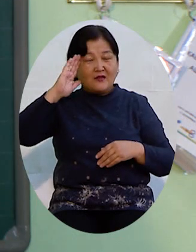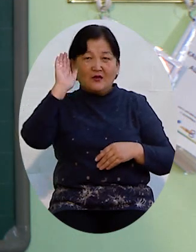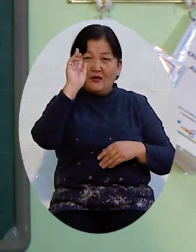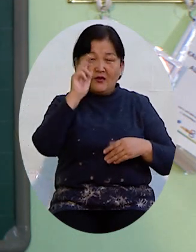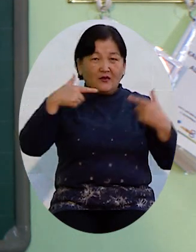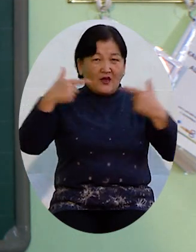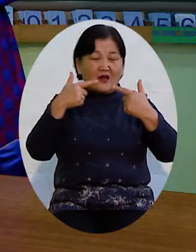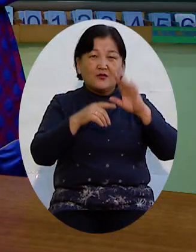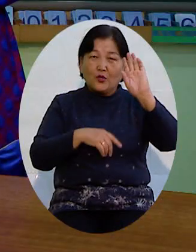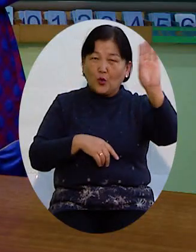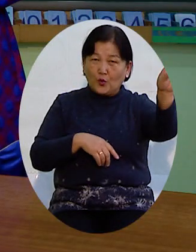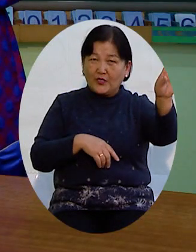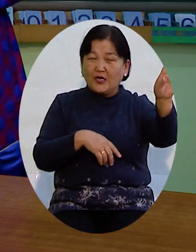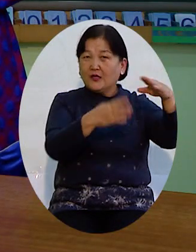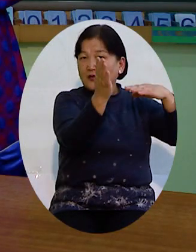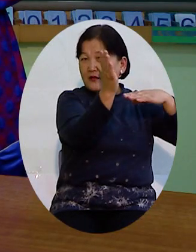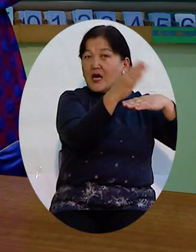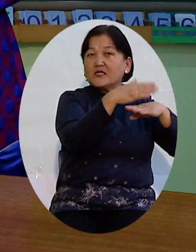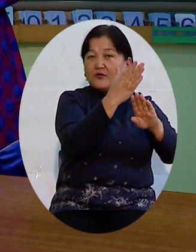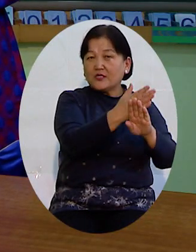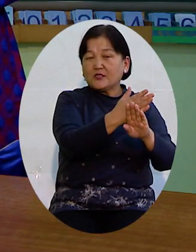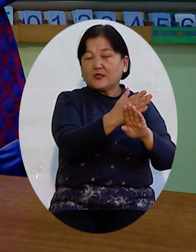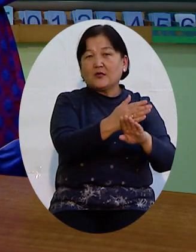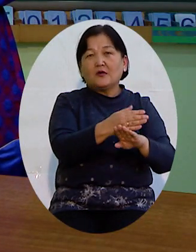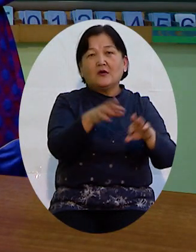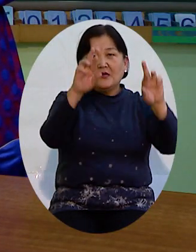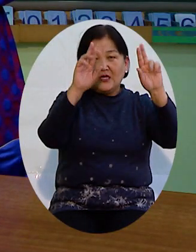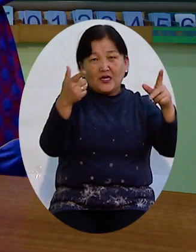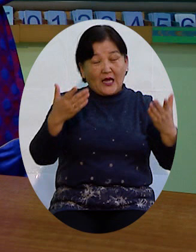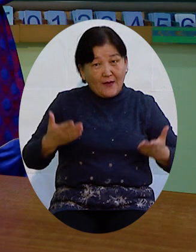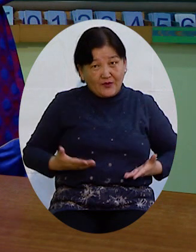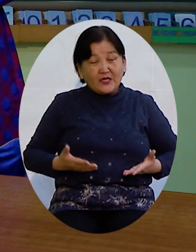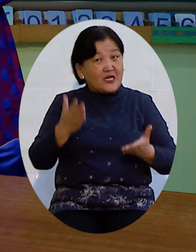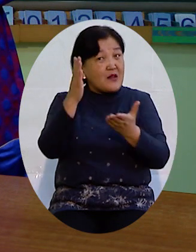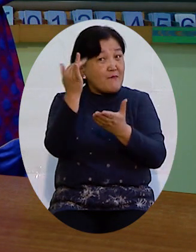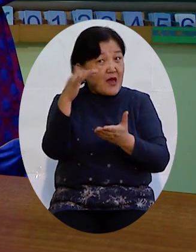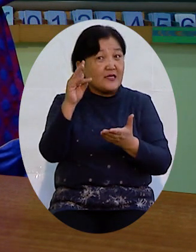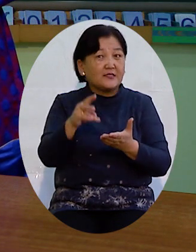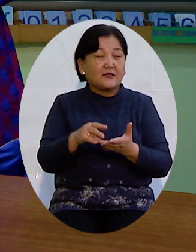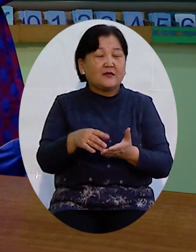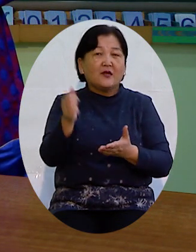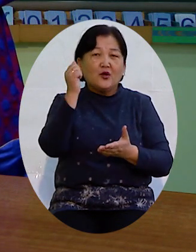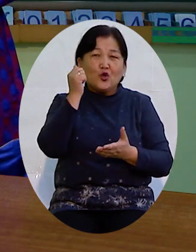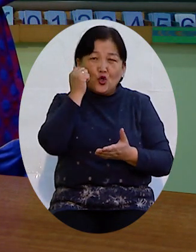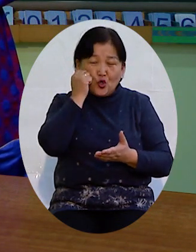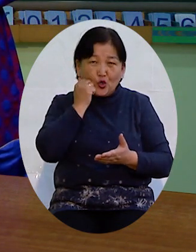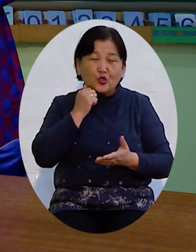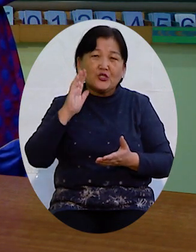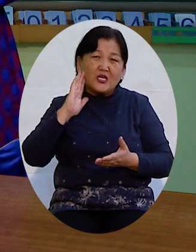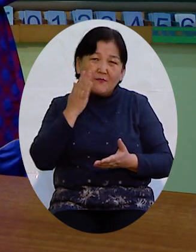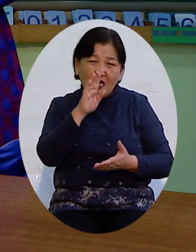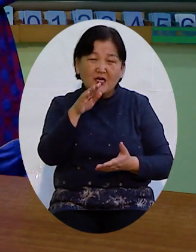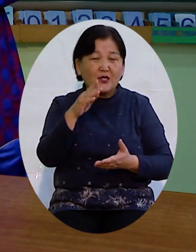хүүгээ дайнд ам алдсан Энэ үл яахны болсон явдлаас сэтгвэлж бас уран сайхны